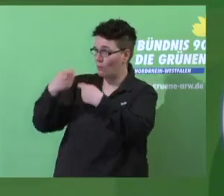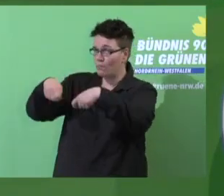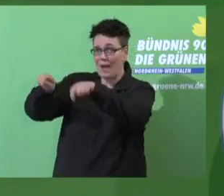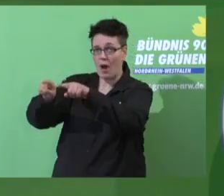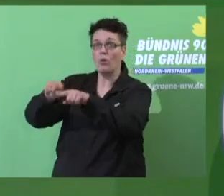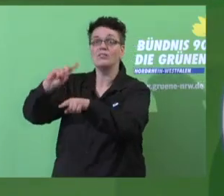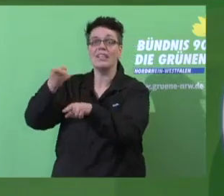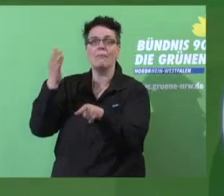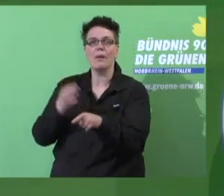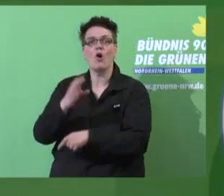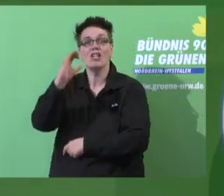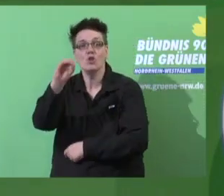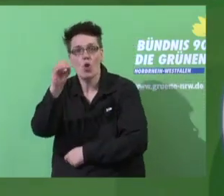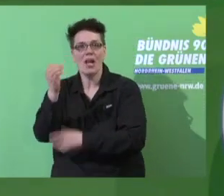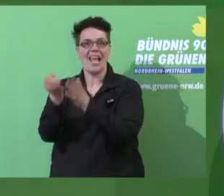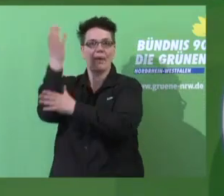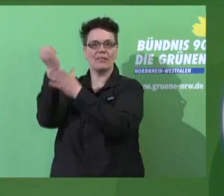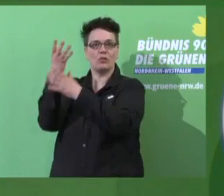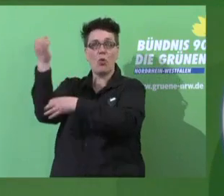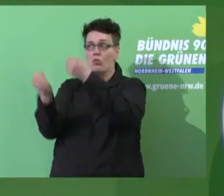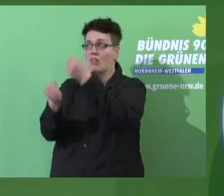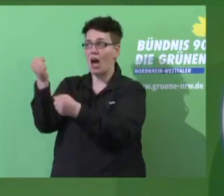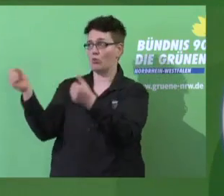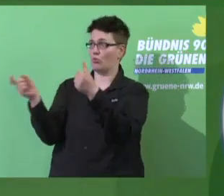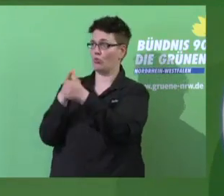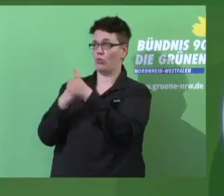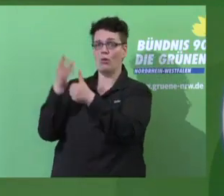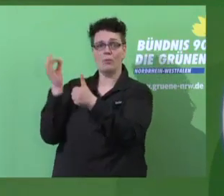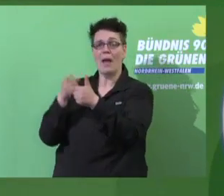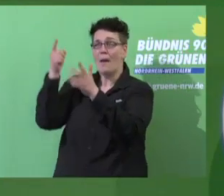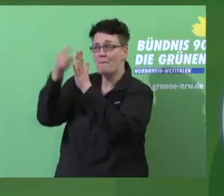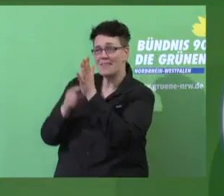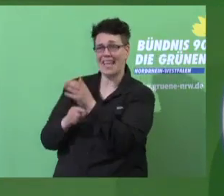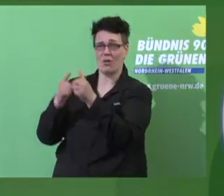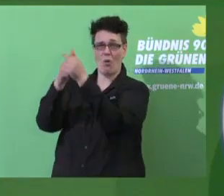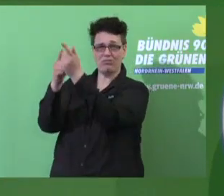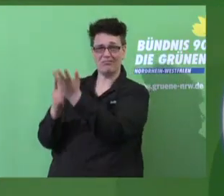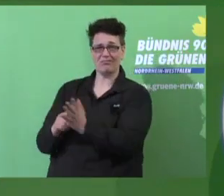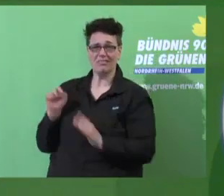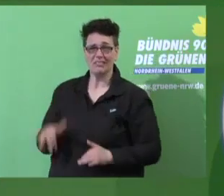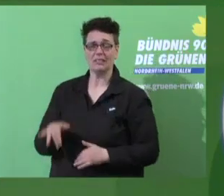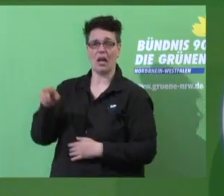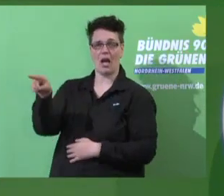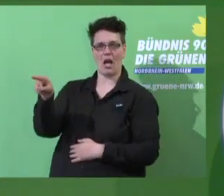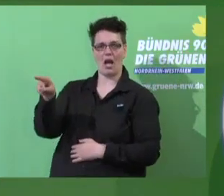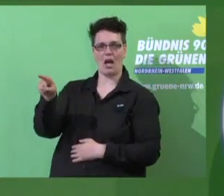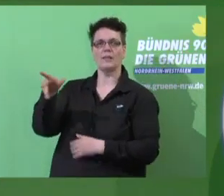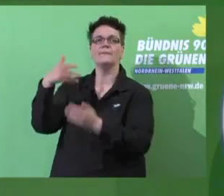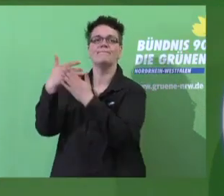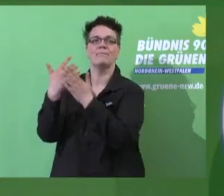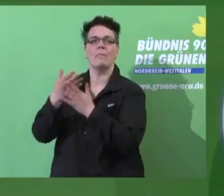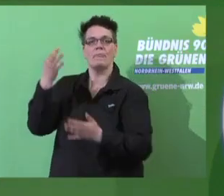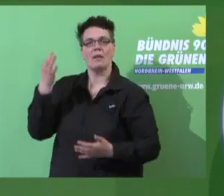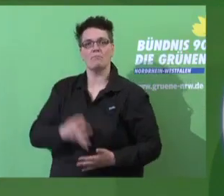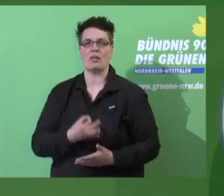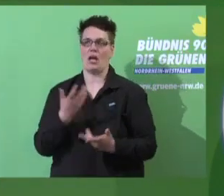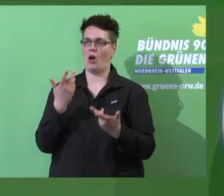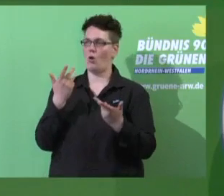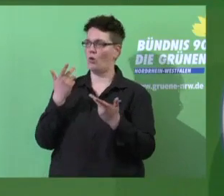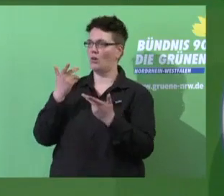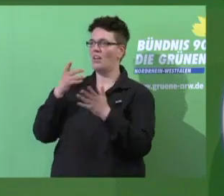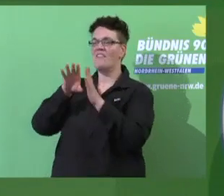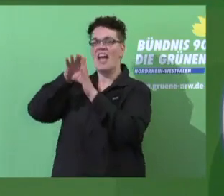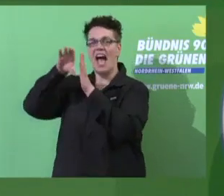sein und dann müssen es Autos, und dazu brauchen wir einen zuverlässigen, verlässlichen